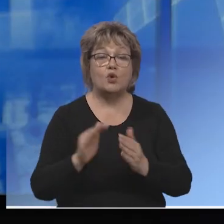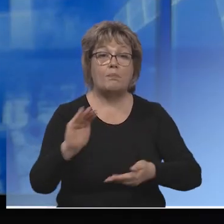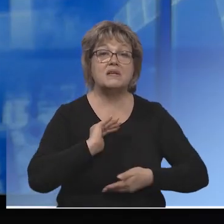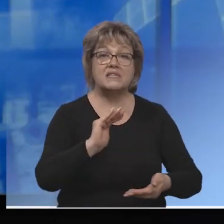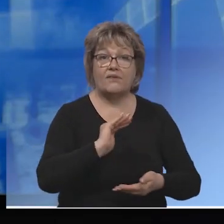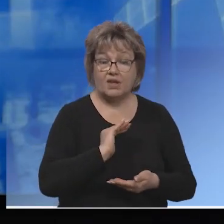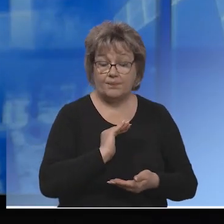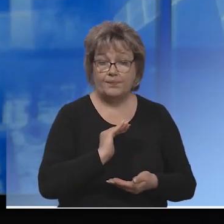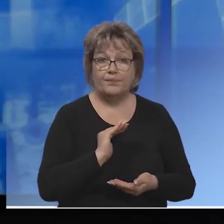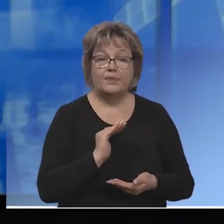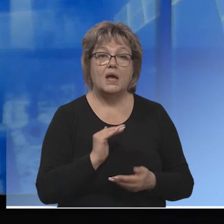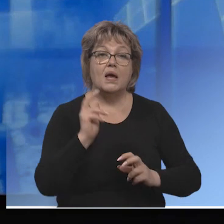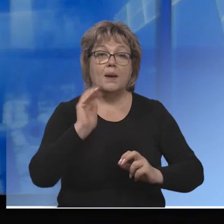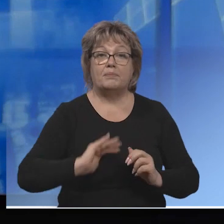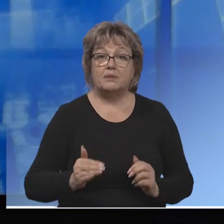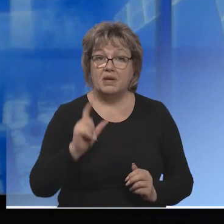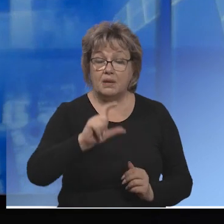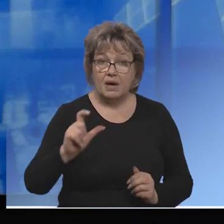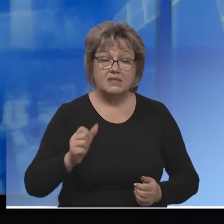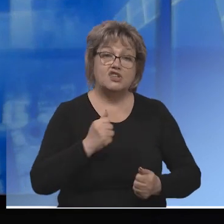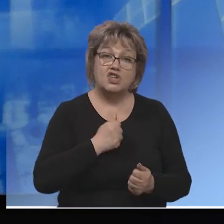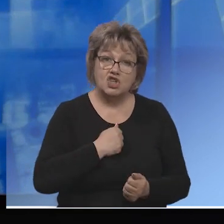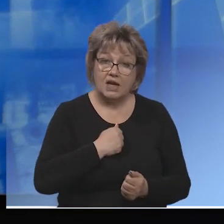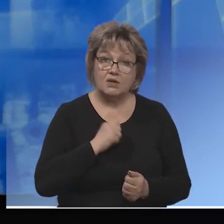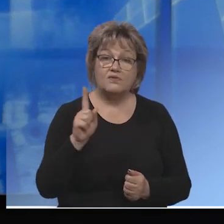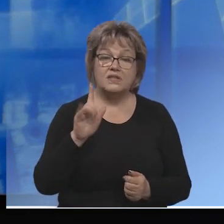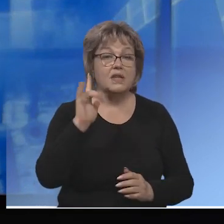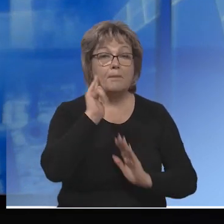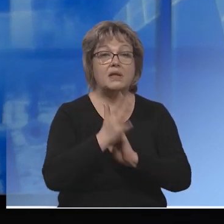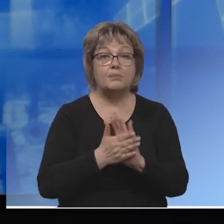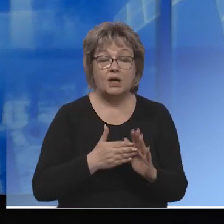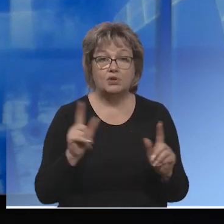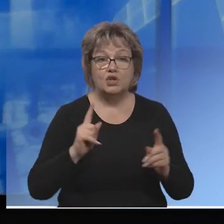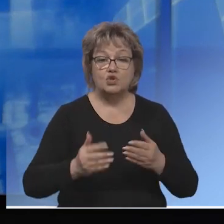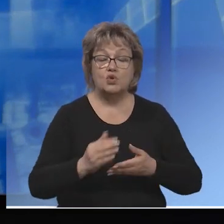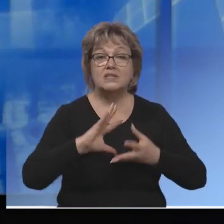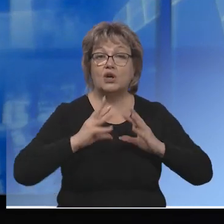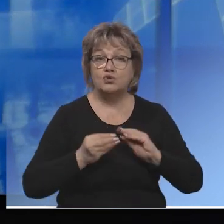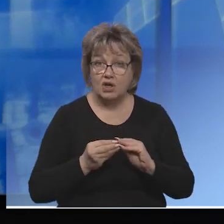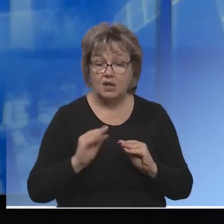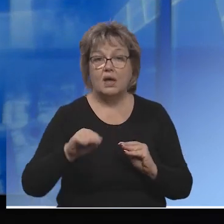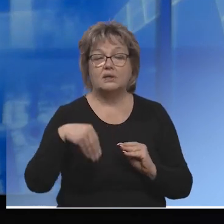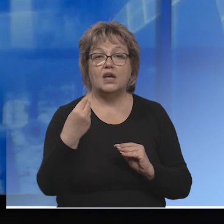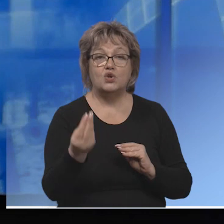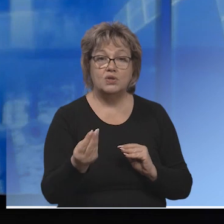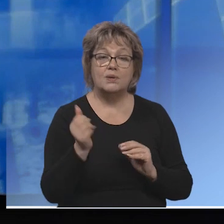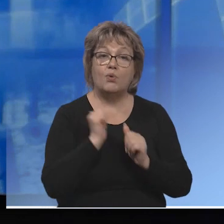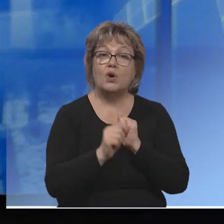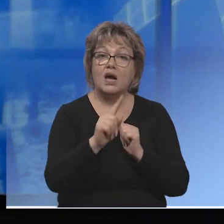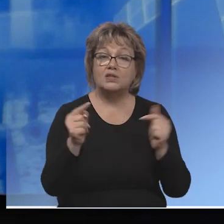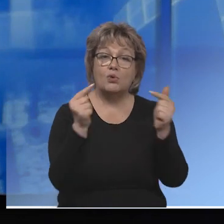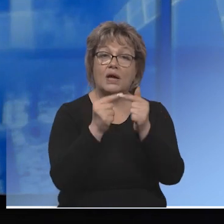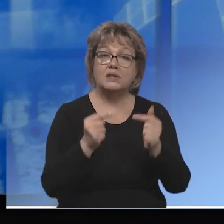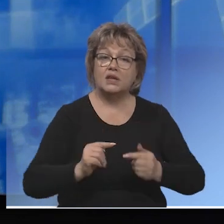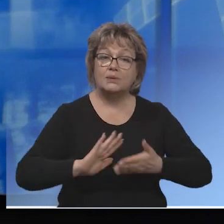договоров поставки. Предприниматели, к сожалению, не всегда понимают, что заключение о форс-мажоре дается по